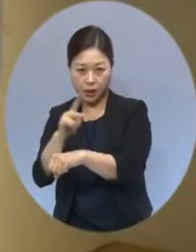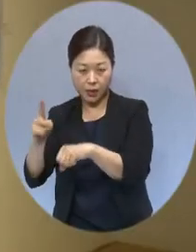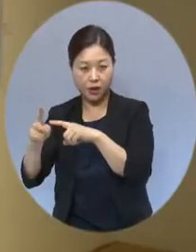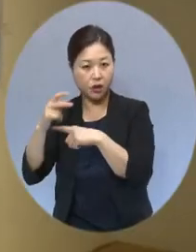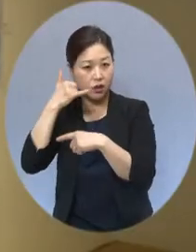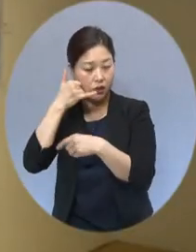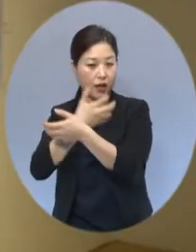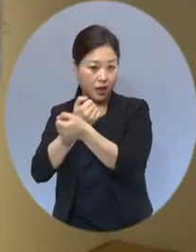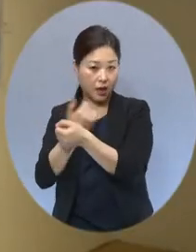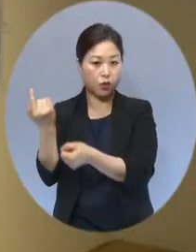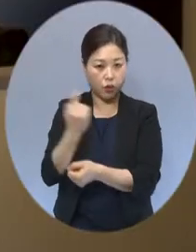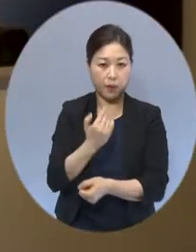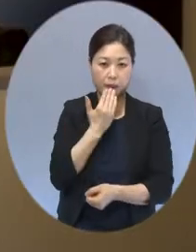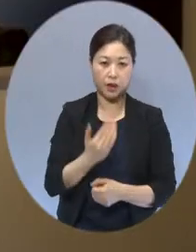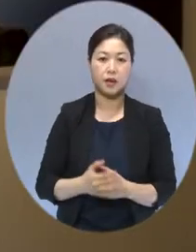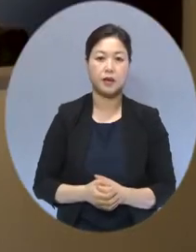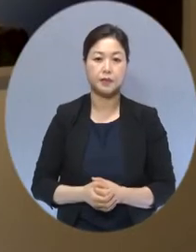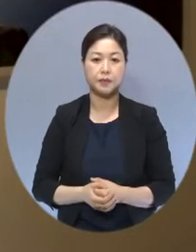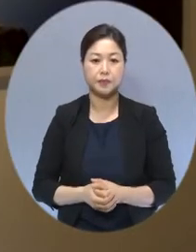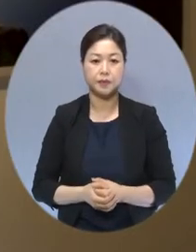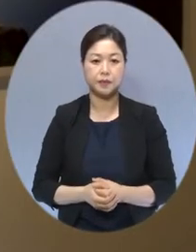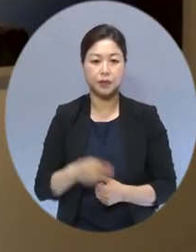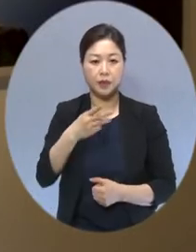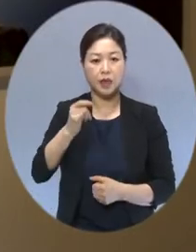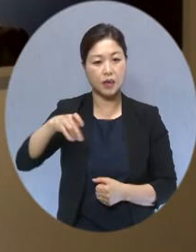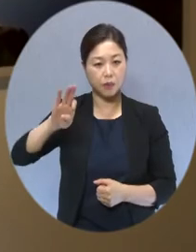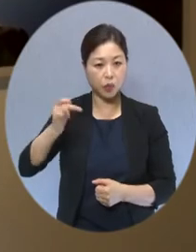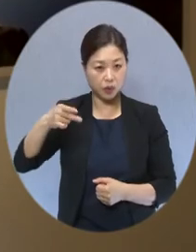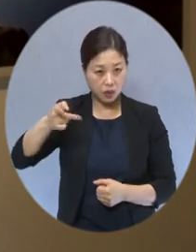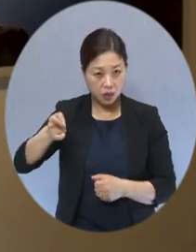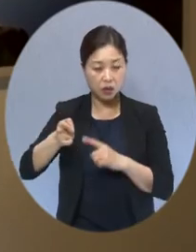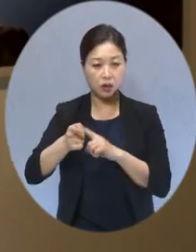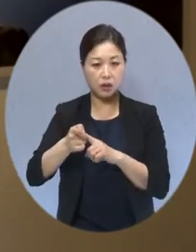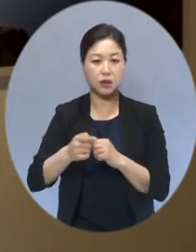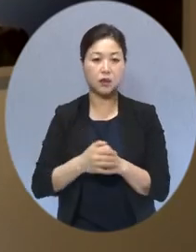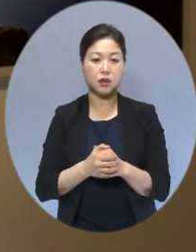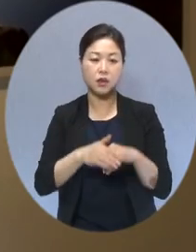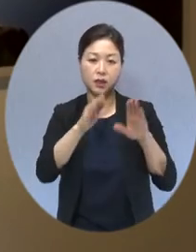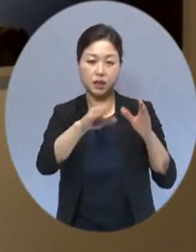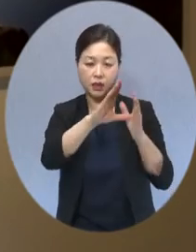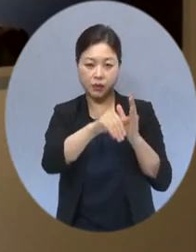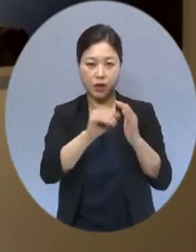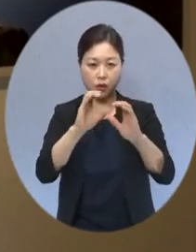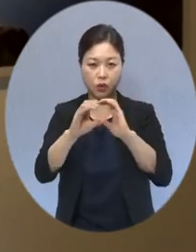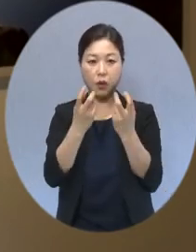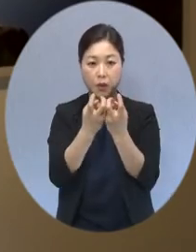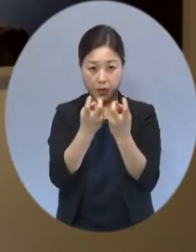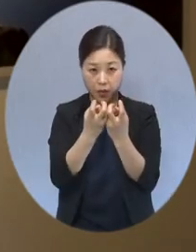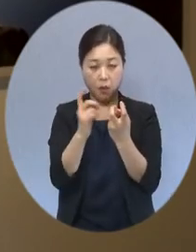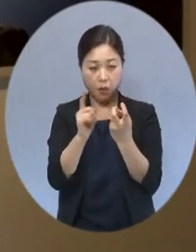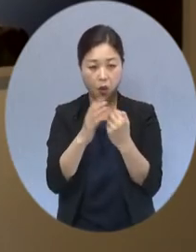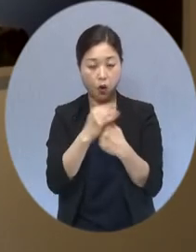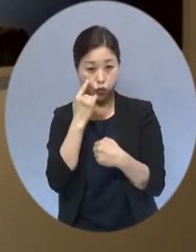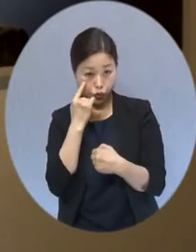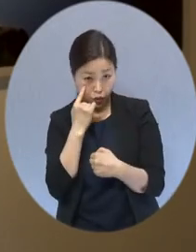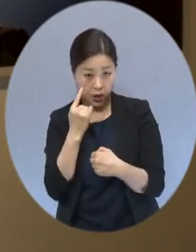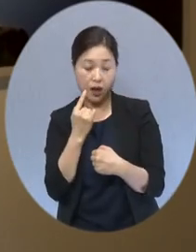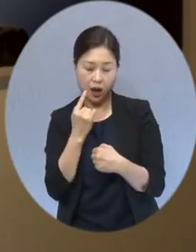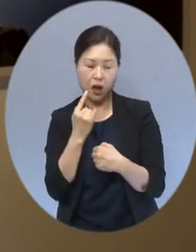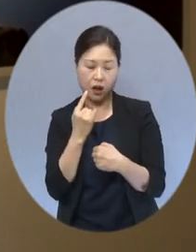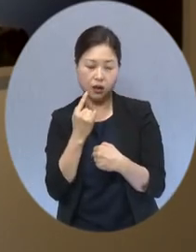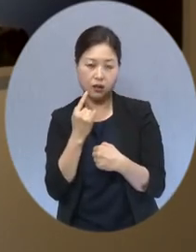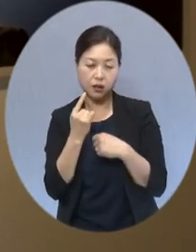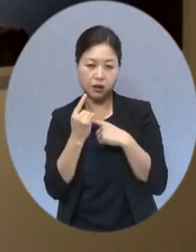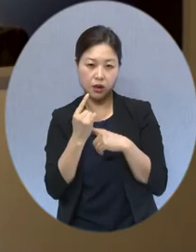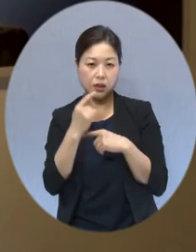예약제로만 운영됩니다. 테리 보더는 디지털 미디어 시대의 소통 방법 중 하나로 시각적 이미지를 한 편의